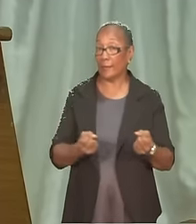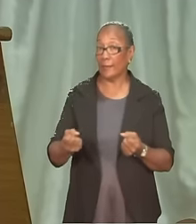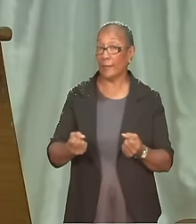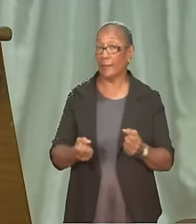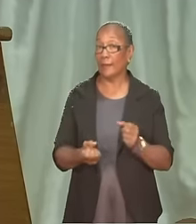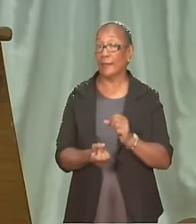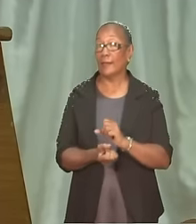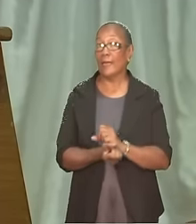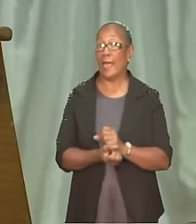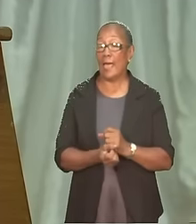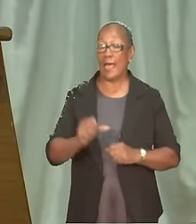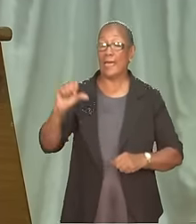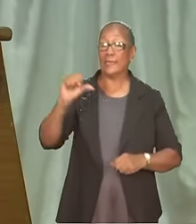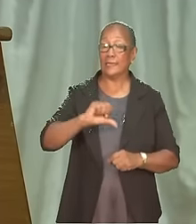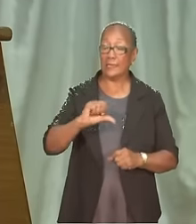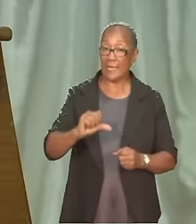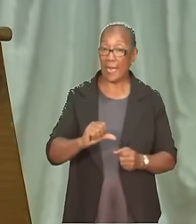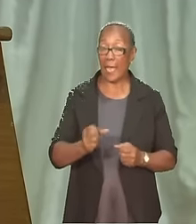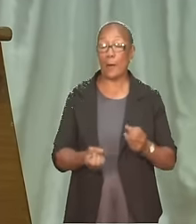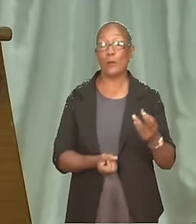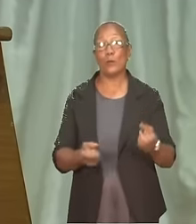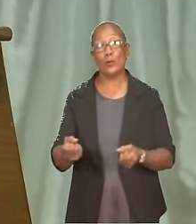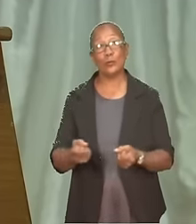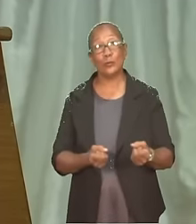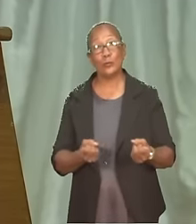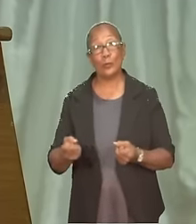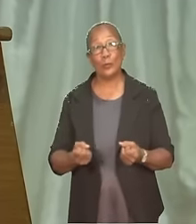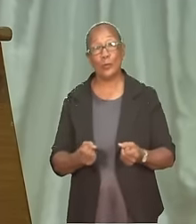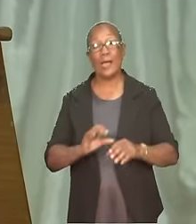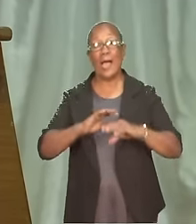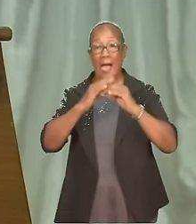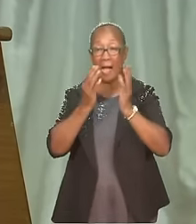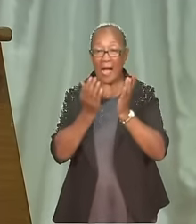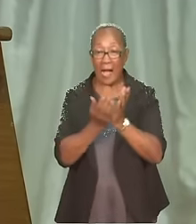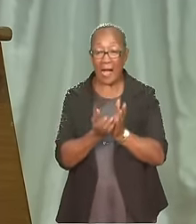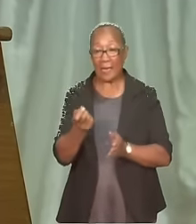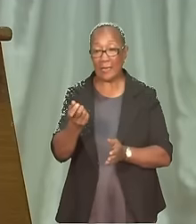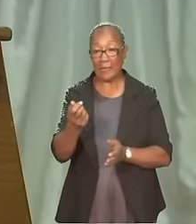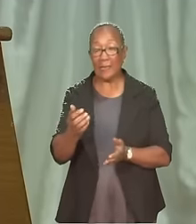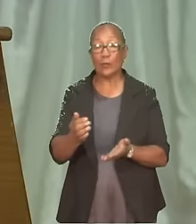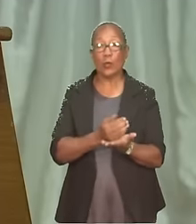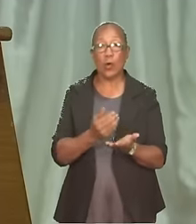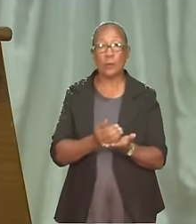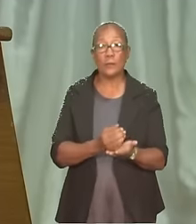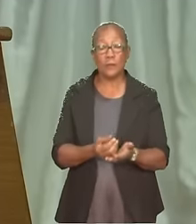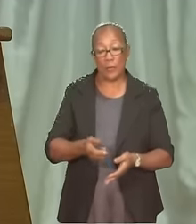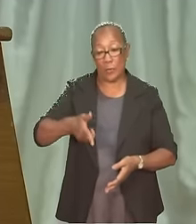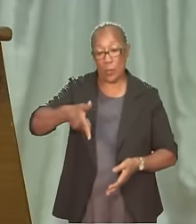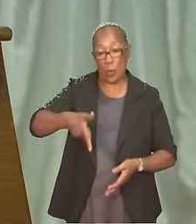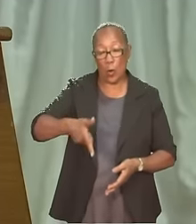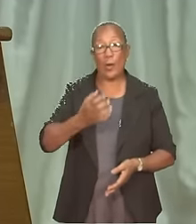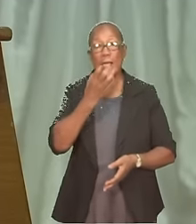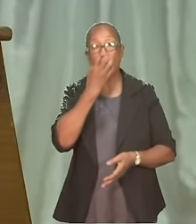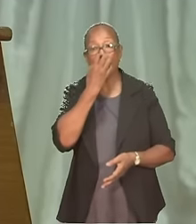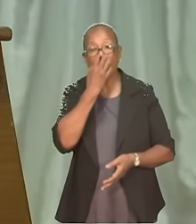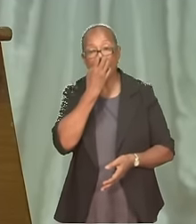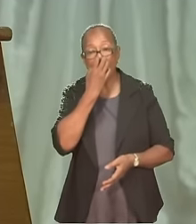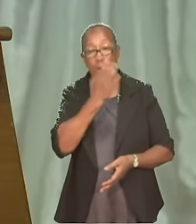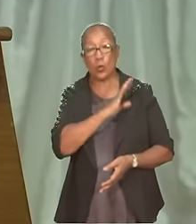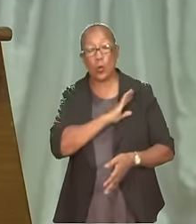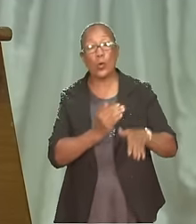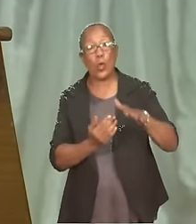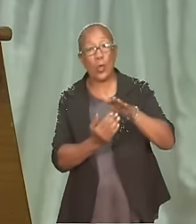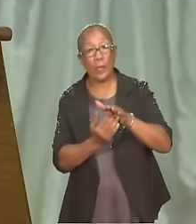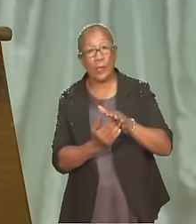en slecht bestuur, dan zullen die inkomsten van die oil en gas net zo eindigen als vele